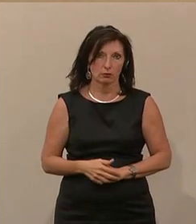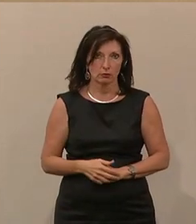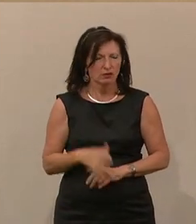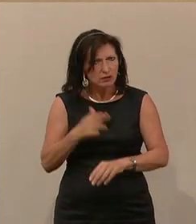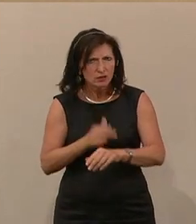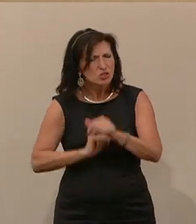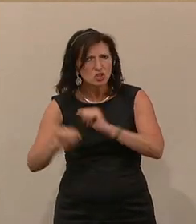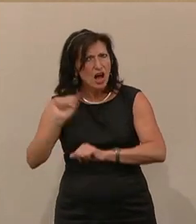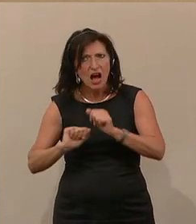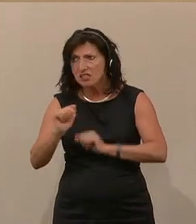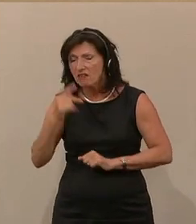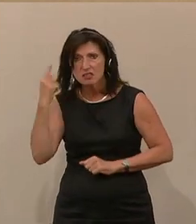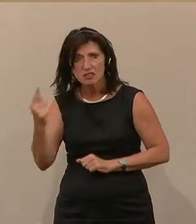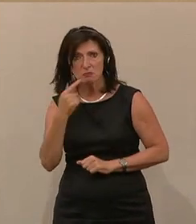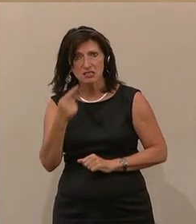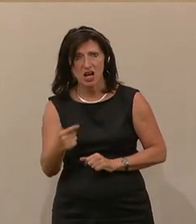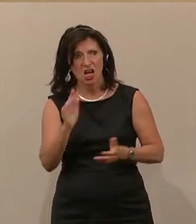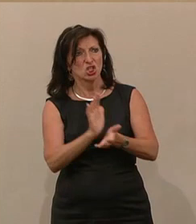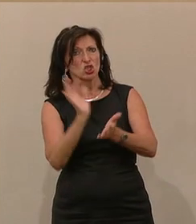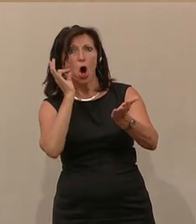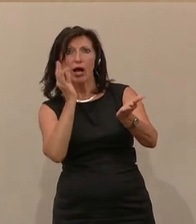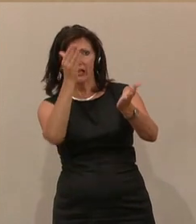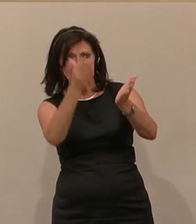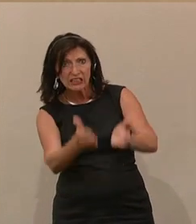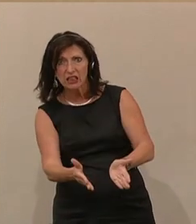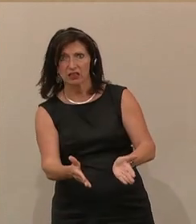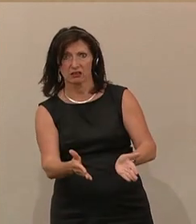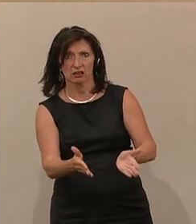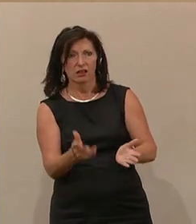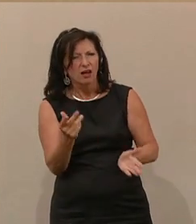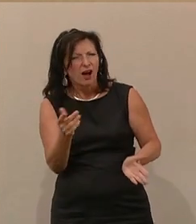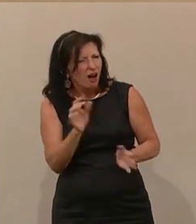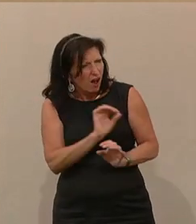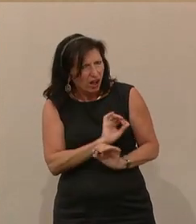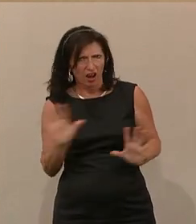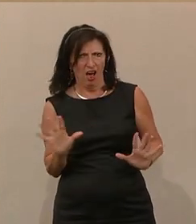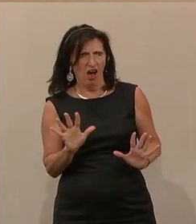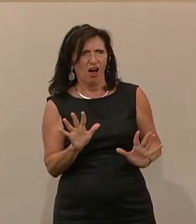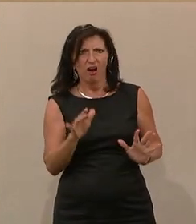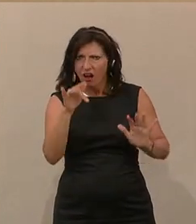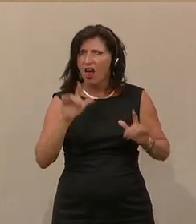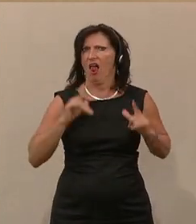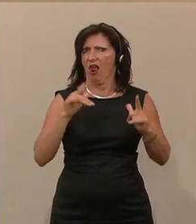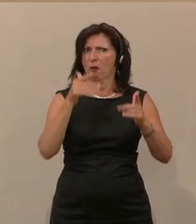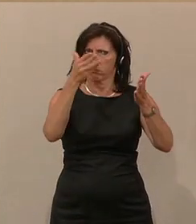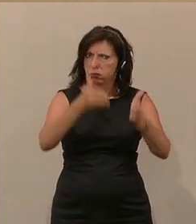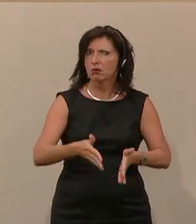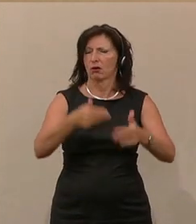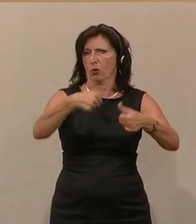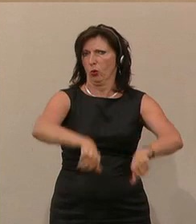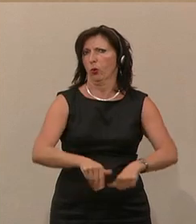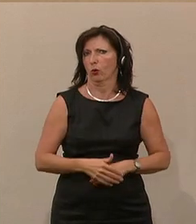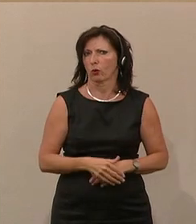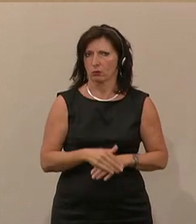staatsanwaltschaft spricht sogar davon dass die zeugin offensichtlich in einer drucksituation gestanden ist man muss sich ja schon die